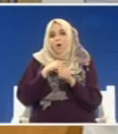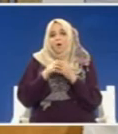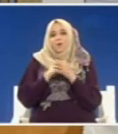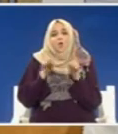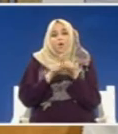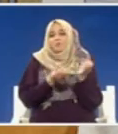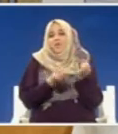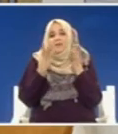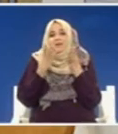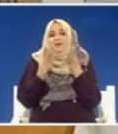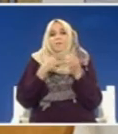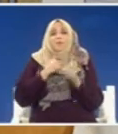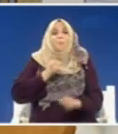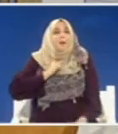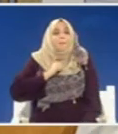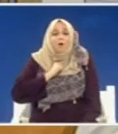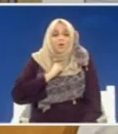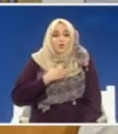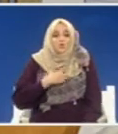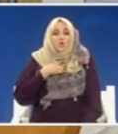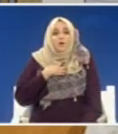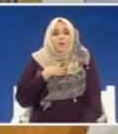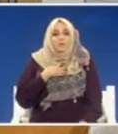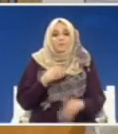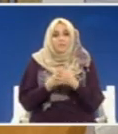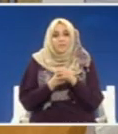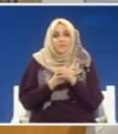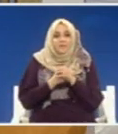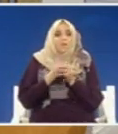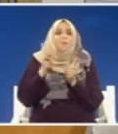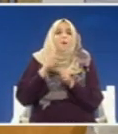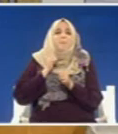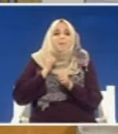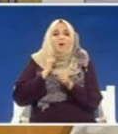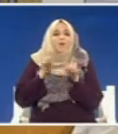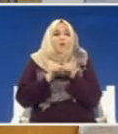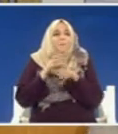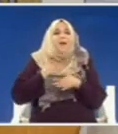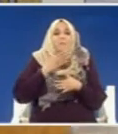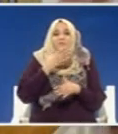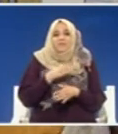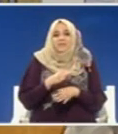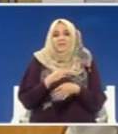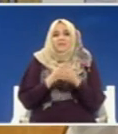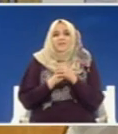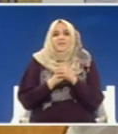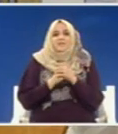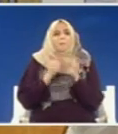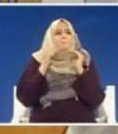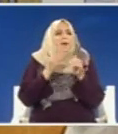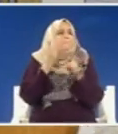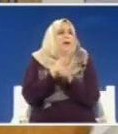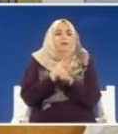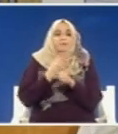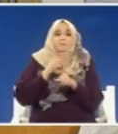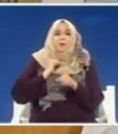أمومة رحمها الله تعالى، لم تحتمل الصدمة، لأن من طبيعة الأم أن تتعلق بولدها مهما كان